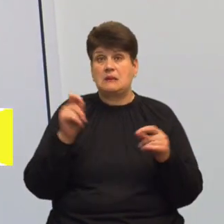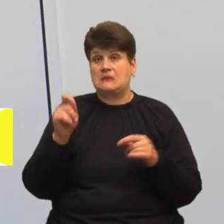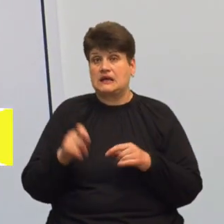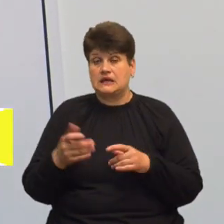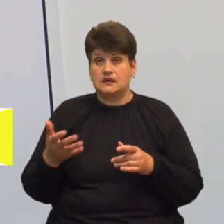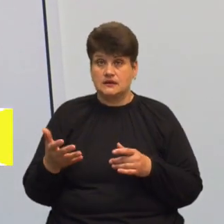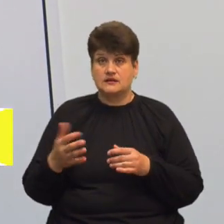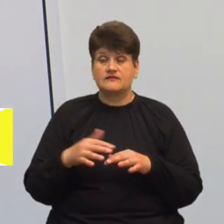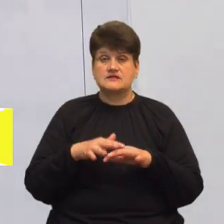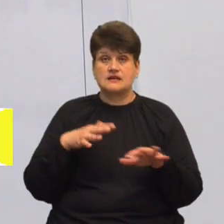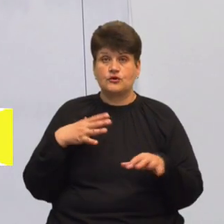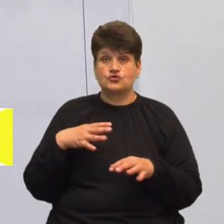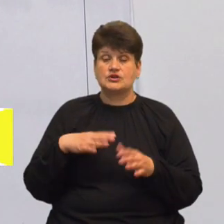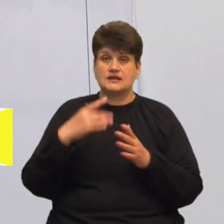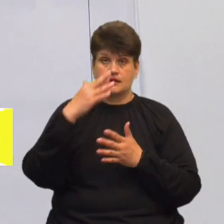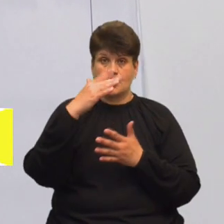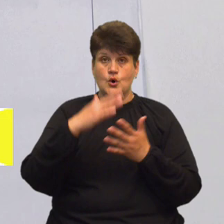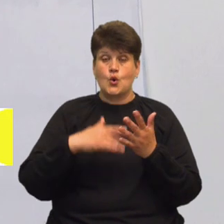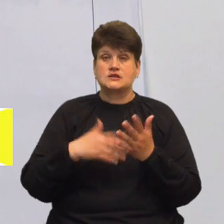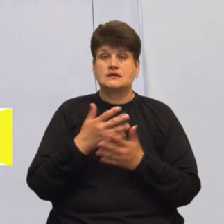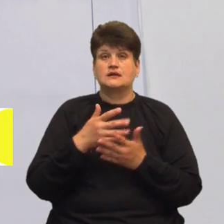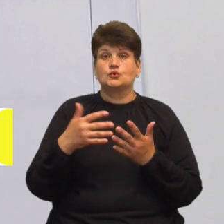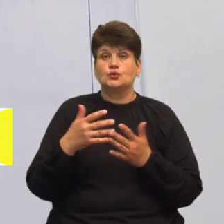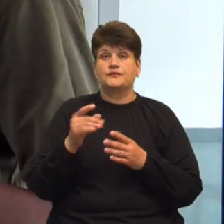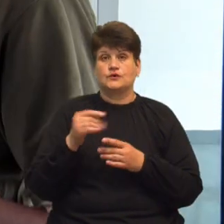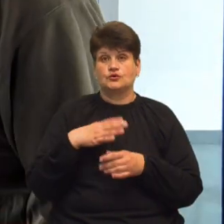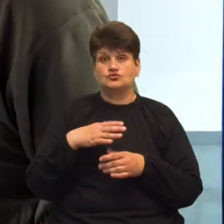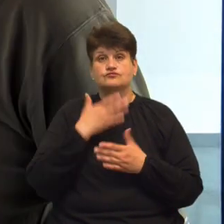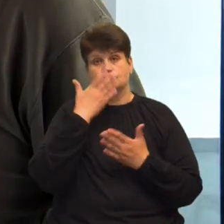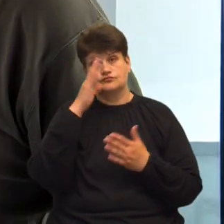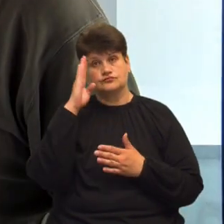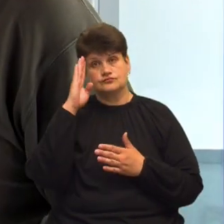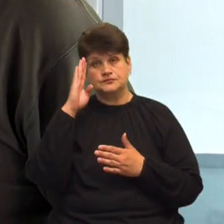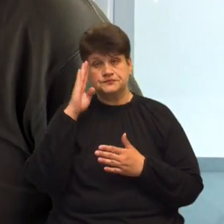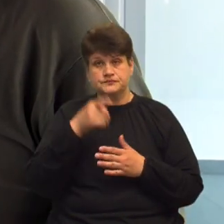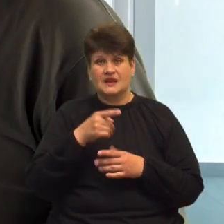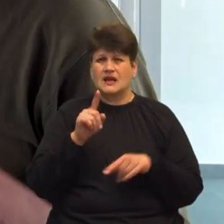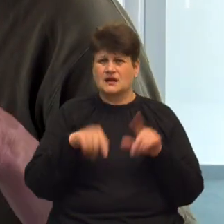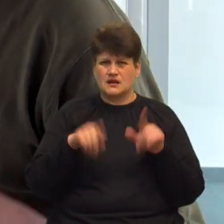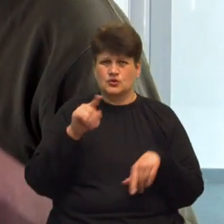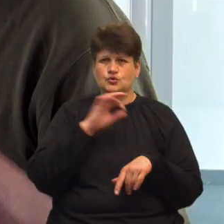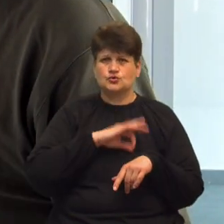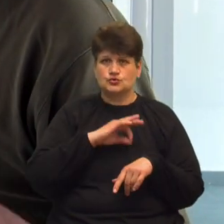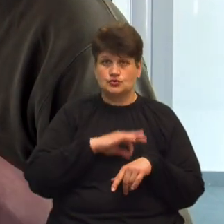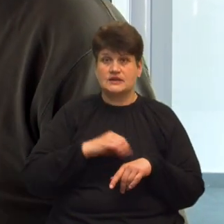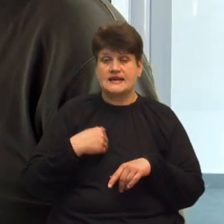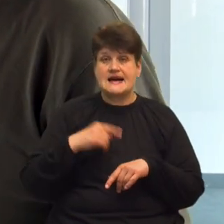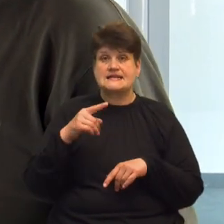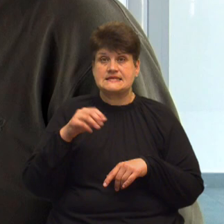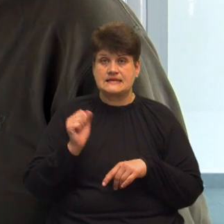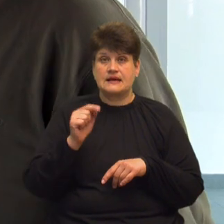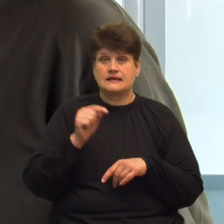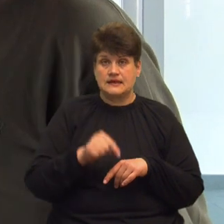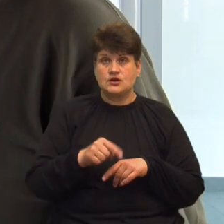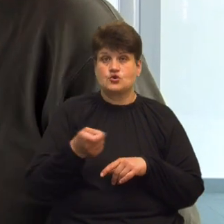залі очікування є розклад руху автобусів. Його читає Віталій Швець. Рідко користуюся, але користуюся, але я за, щоб була би каса, щоб